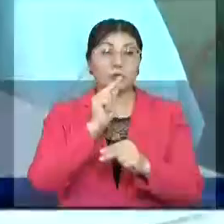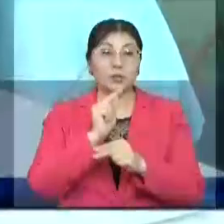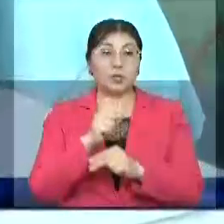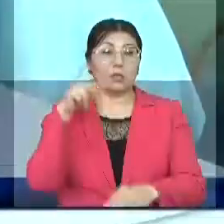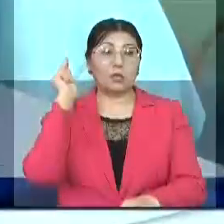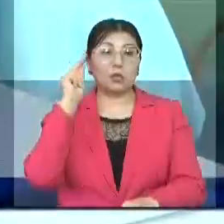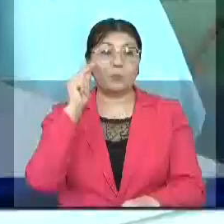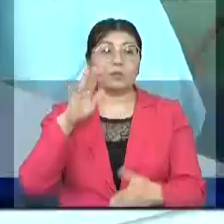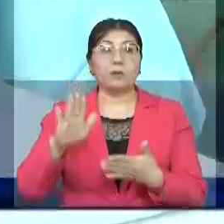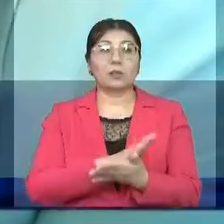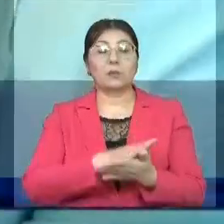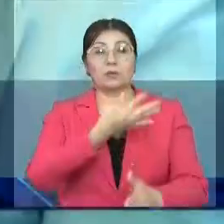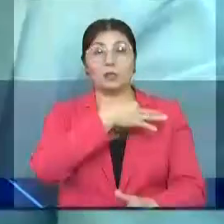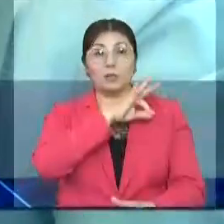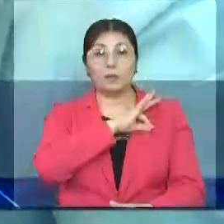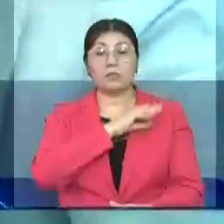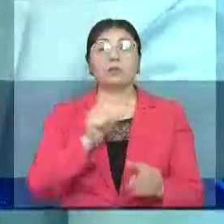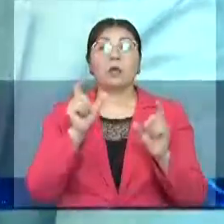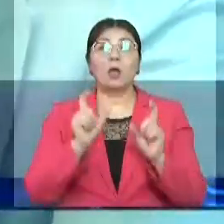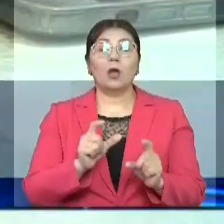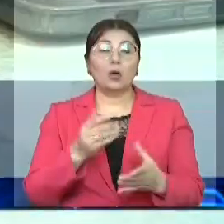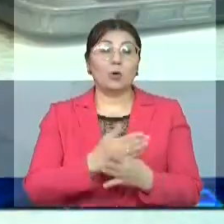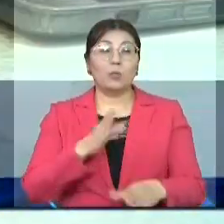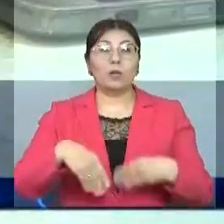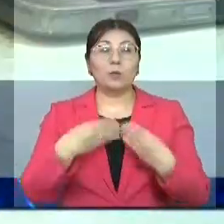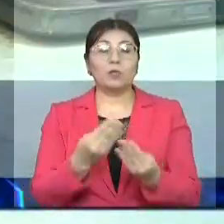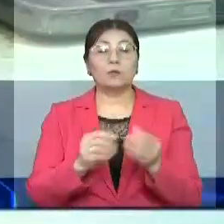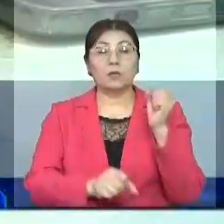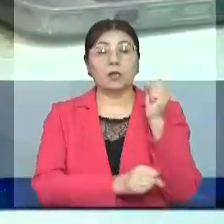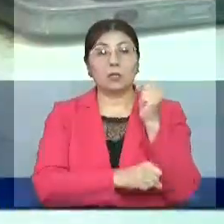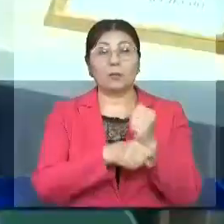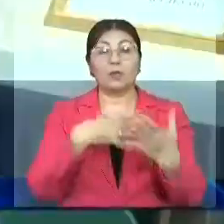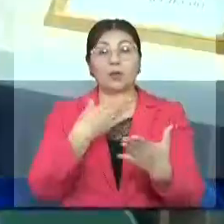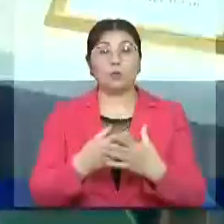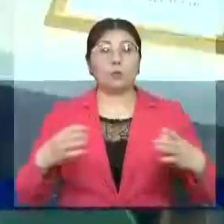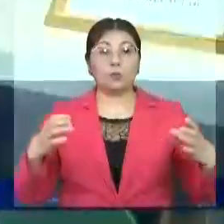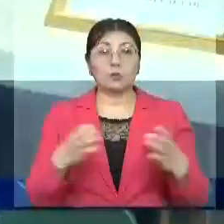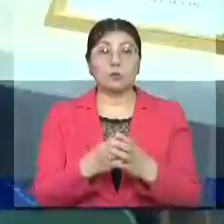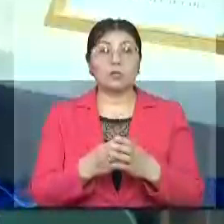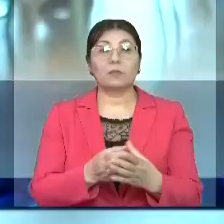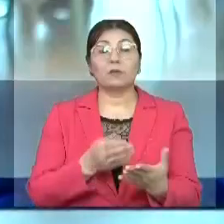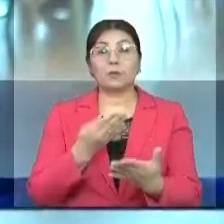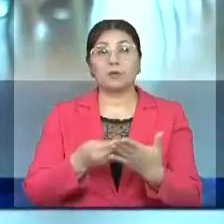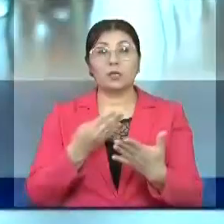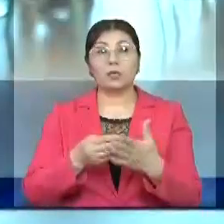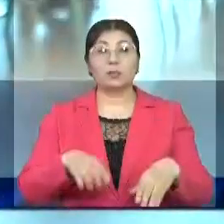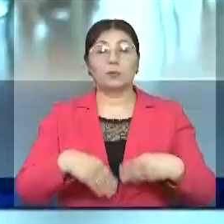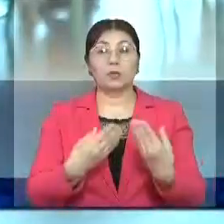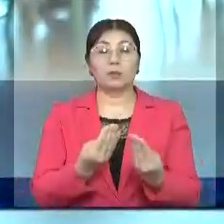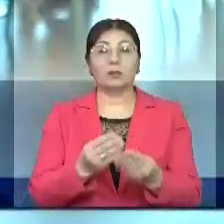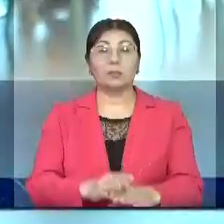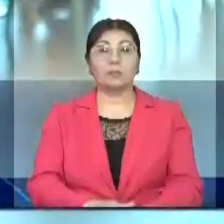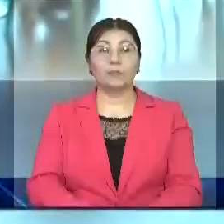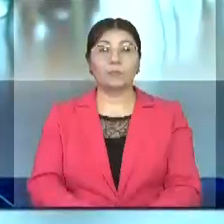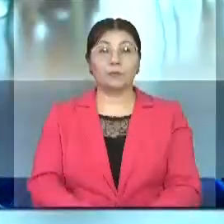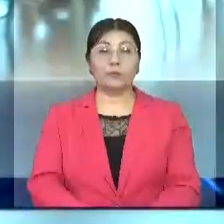тегін заңгерлік көмек көрсету. Барлық мемлекеттік құрылымдардың қызметкерлері өз саласы бойынша бағыт-бағдар берді. Снятие социальной